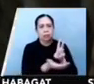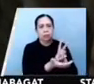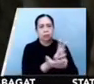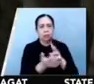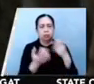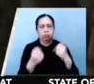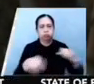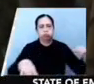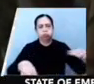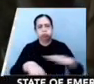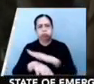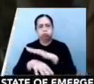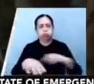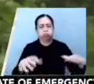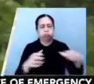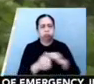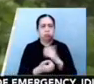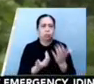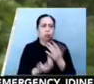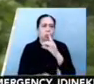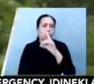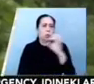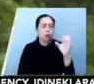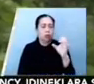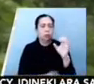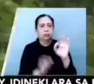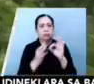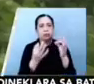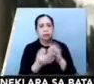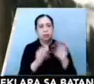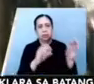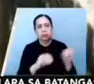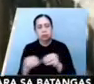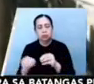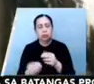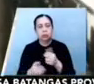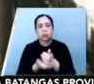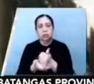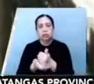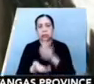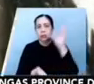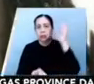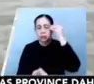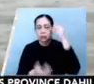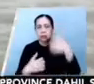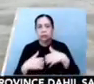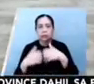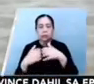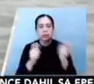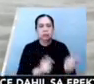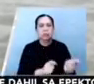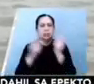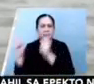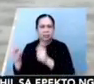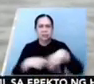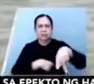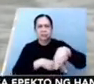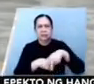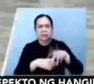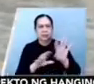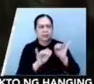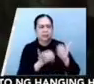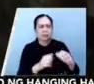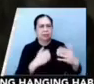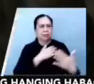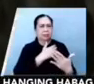Halos 100 pamilya ang inilikas. Plano ng lokal na pamahalaan na magtayo ng relocation site para sa mga nakatira malapit sa